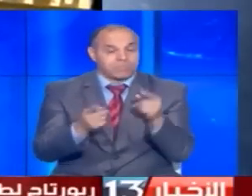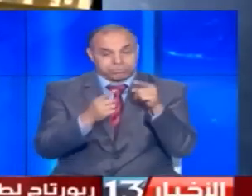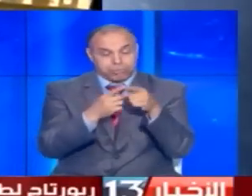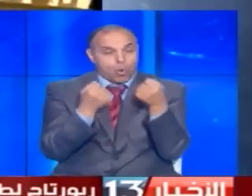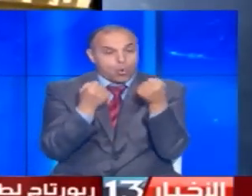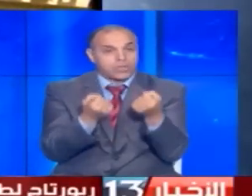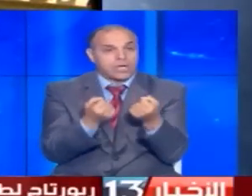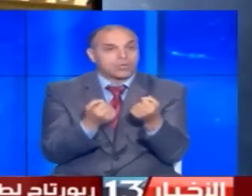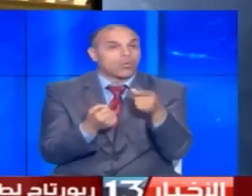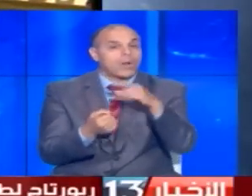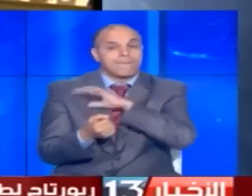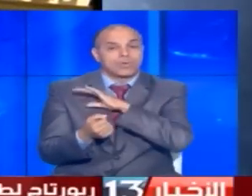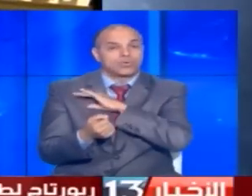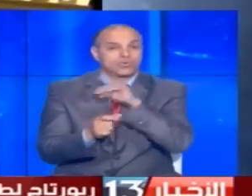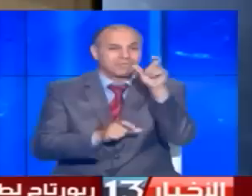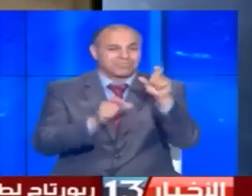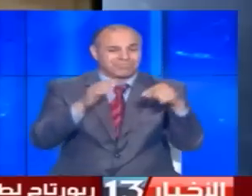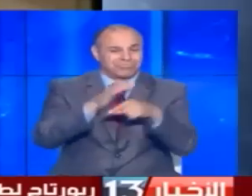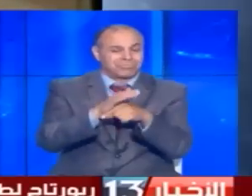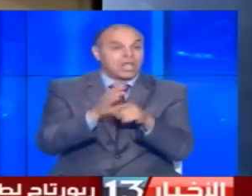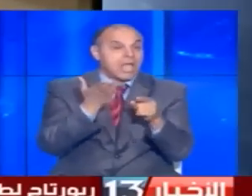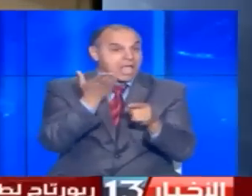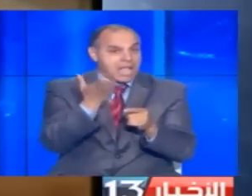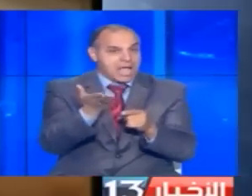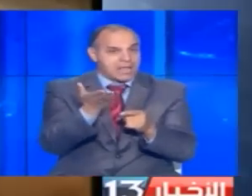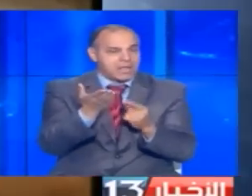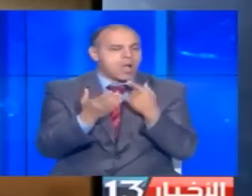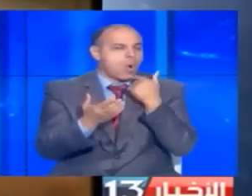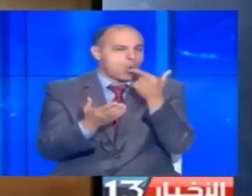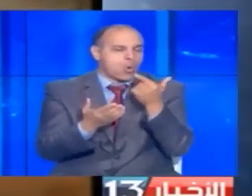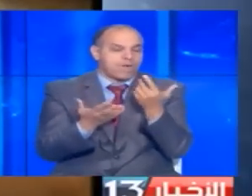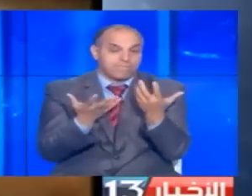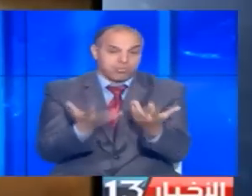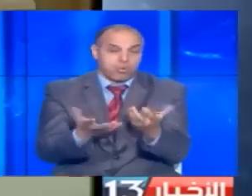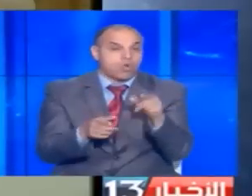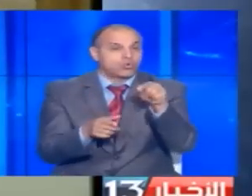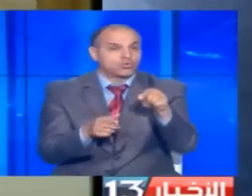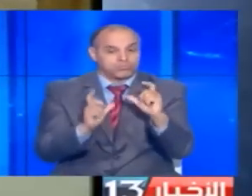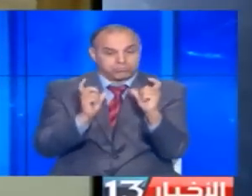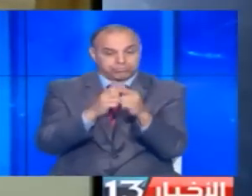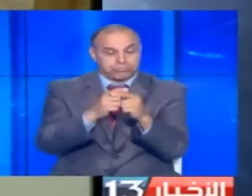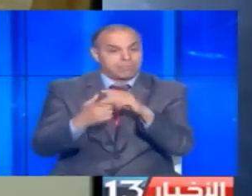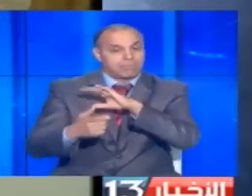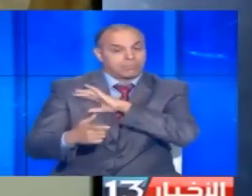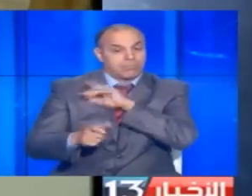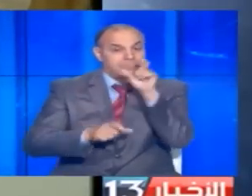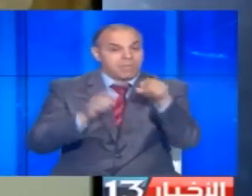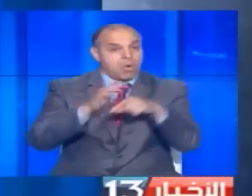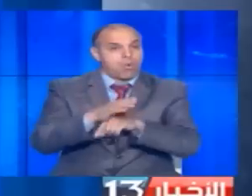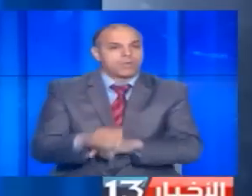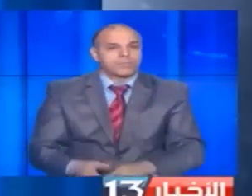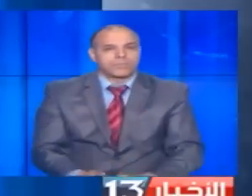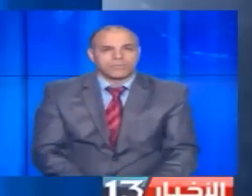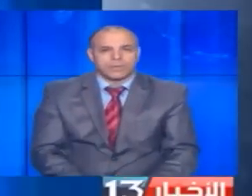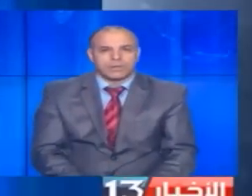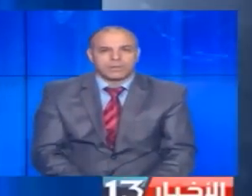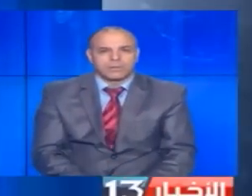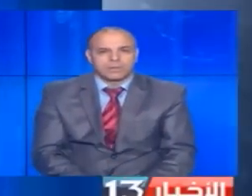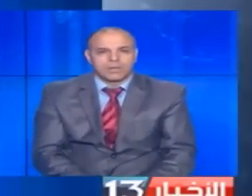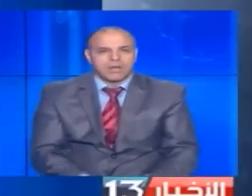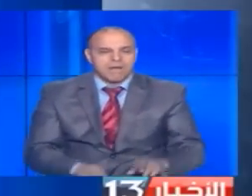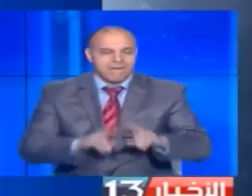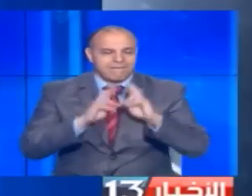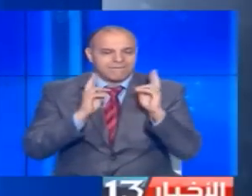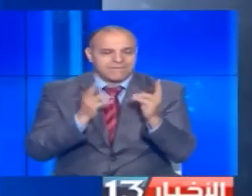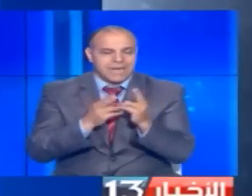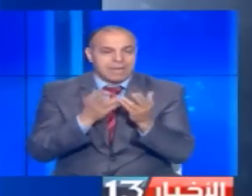قدرات كل الفاعلين في مجال الهجرة واللجوء وإبراز الحاجة لوجود هيكل يعنى باللاجئين. جولة